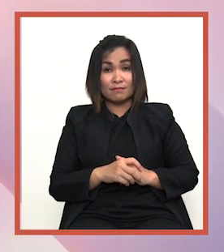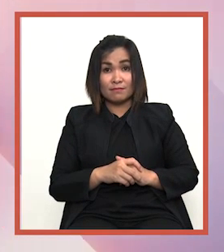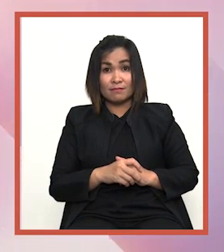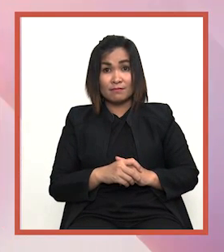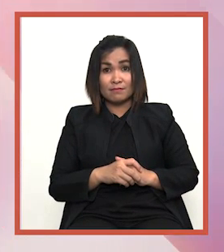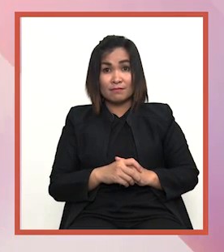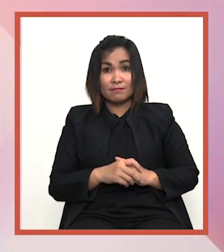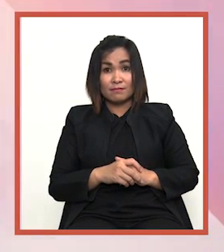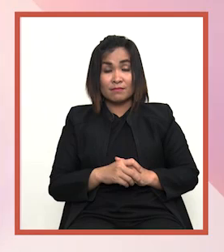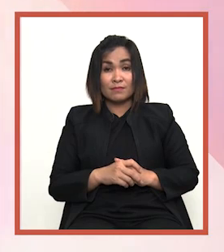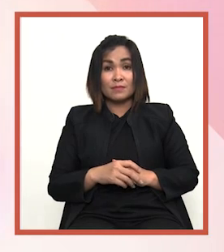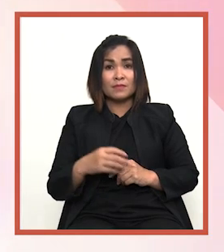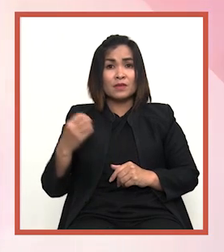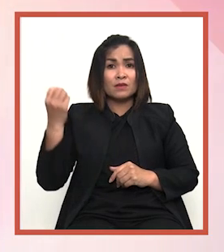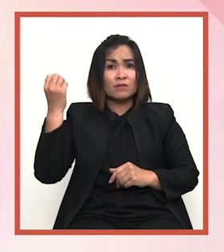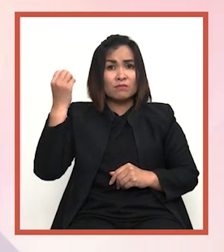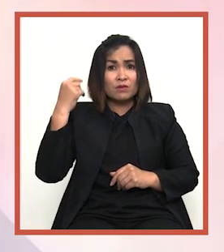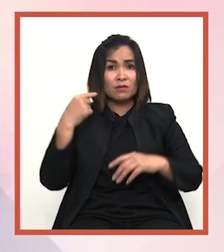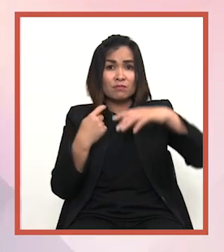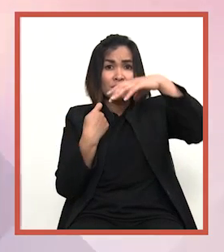สัญลักษณ์ต่อมากระดิ่งไฟฟ้า